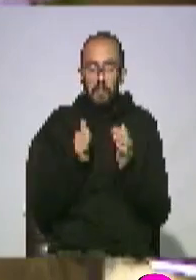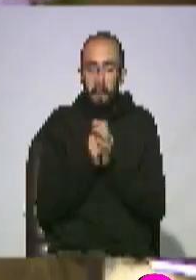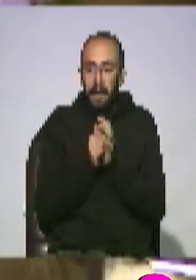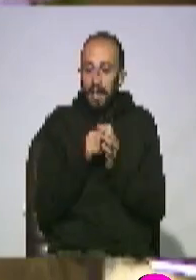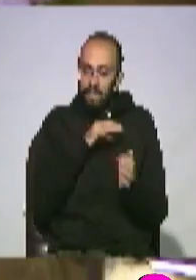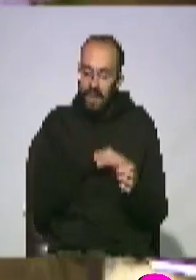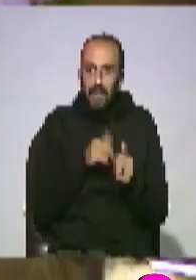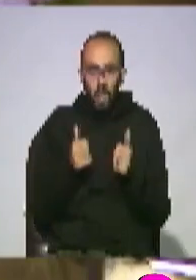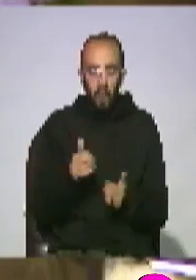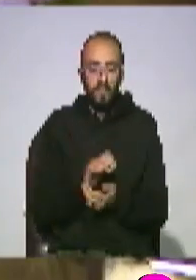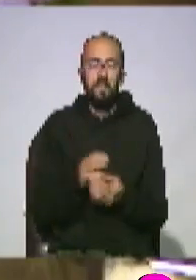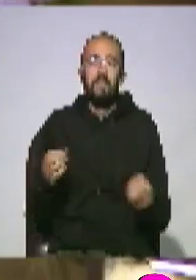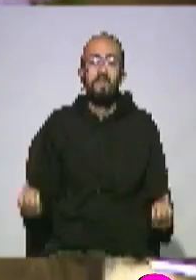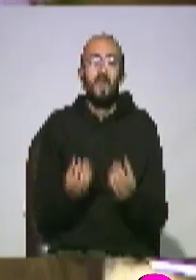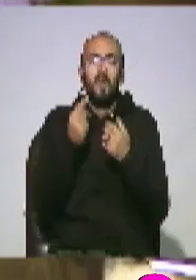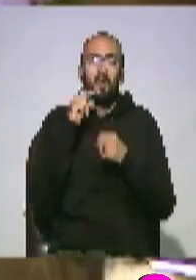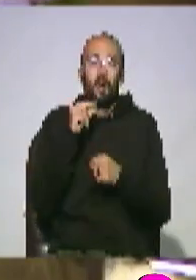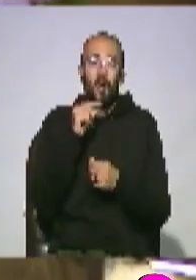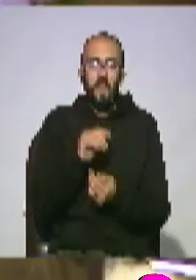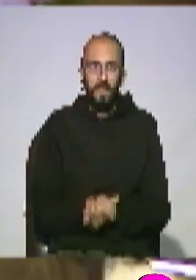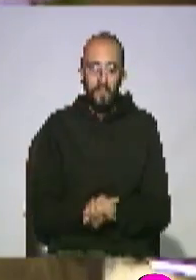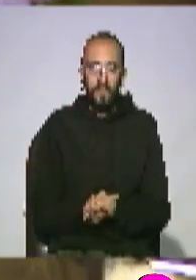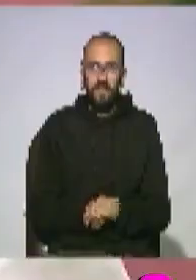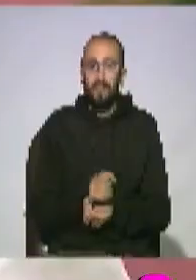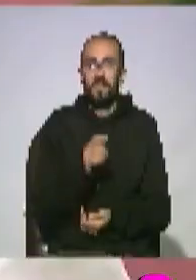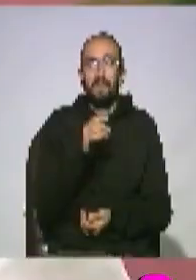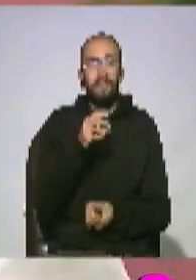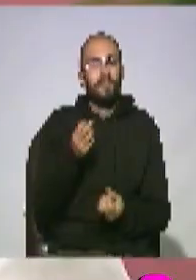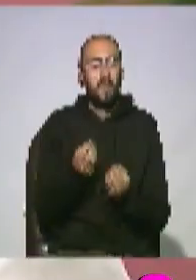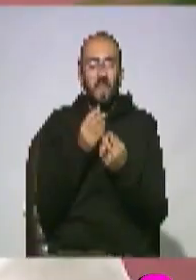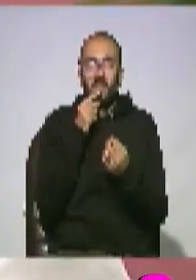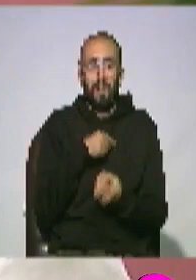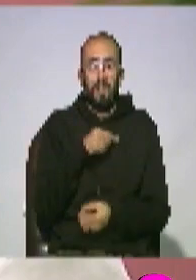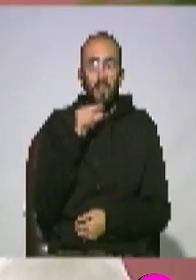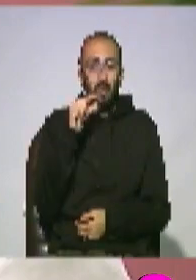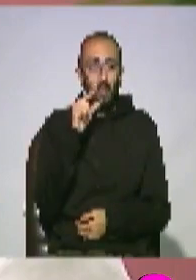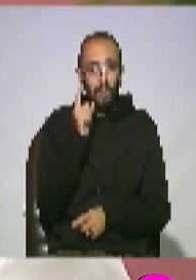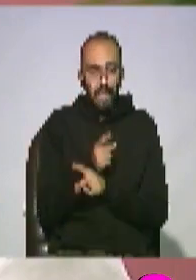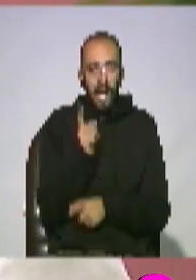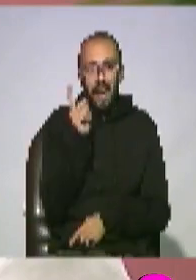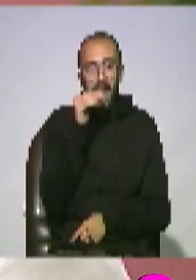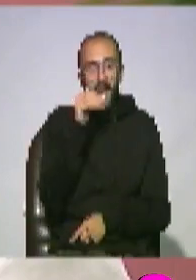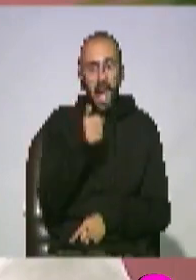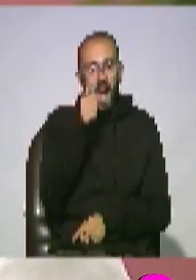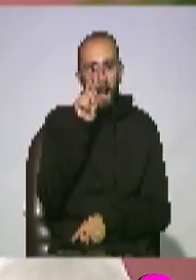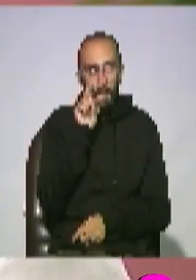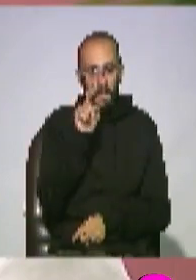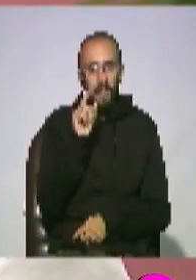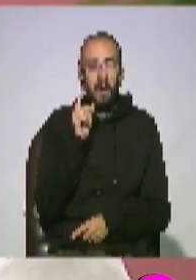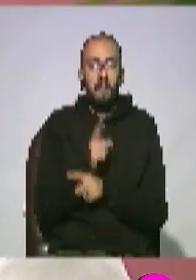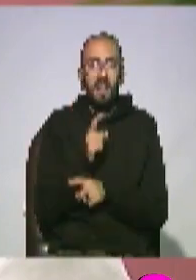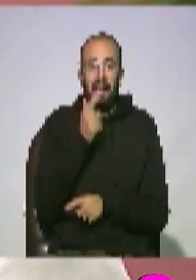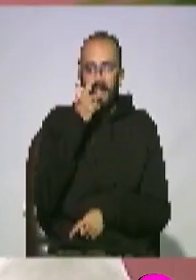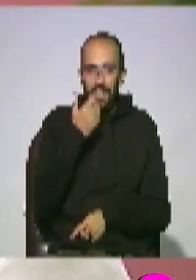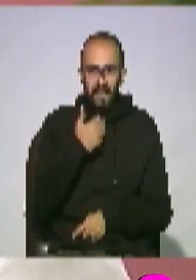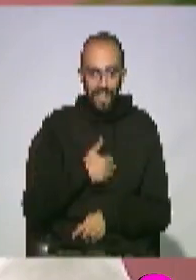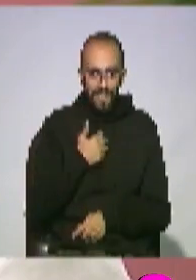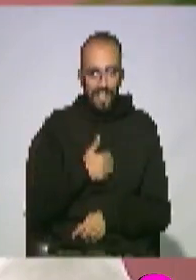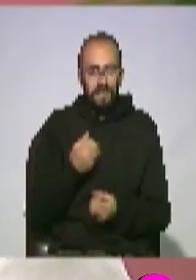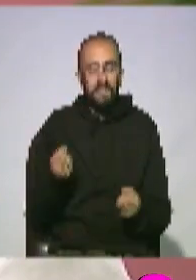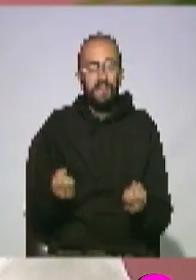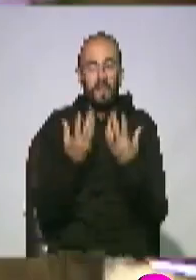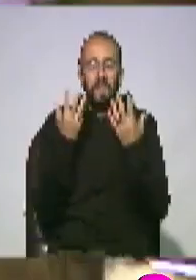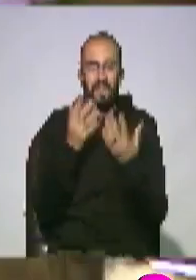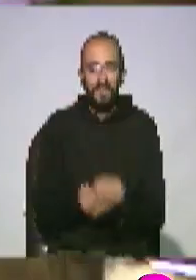حاجه. بالظبط. نورتينا يا دكتور. استاذ شكرا دكتور لحضرتك. نورتينا يا فندم. استاذ دكتور رحاب العوضي، استاذ علم النفس السلوكي، نورتينا يا